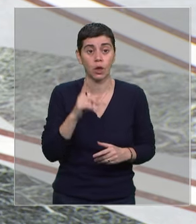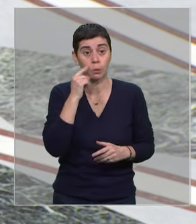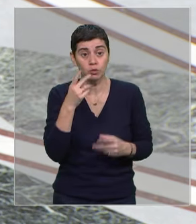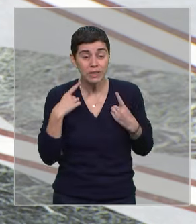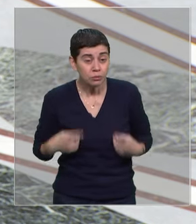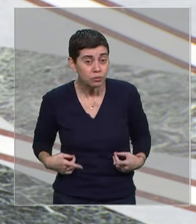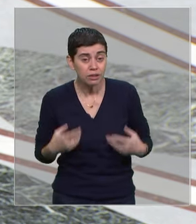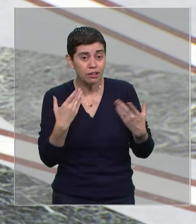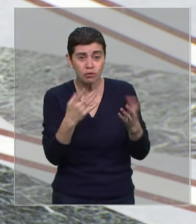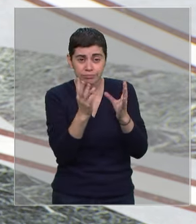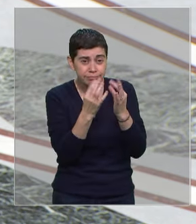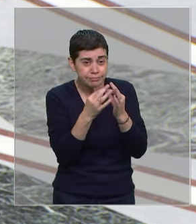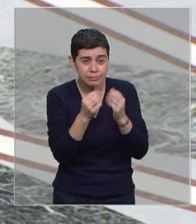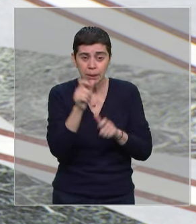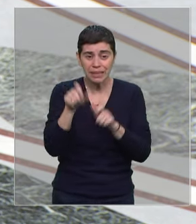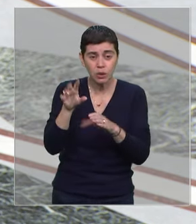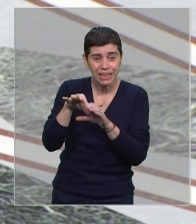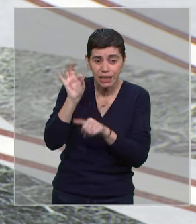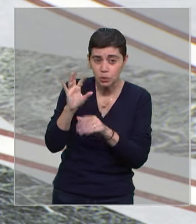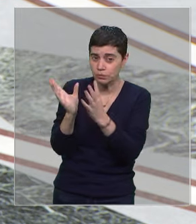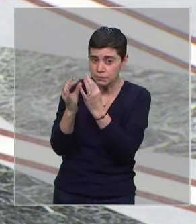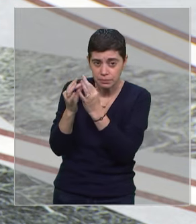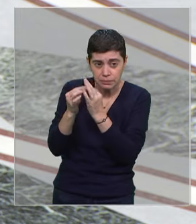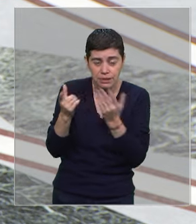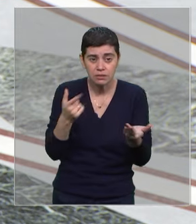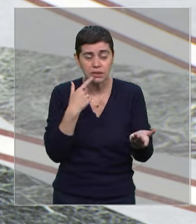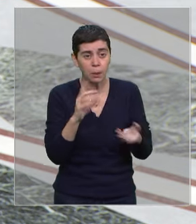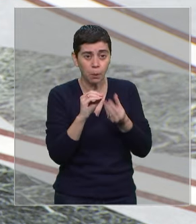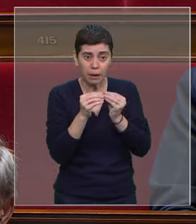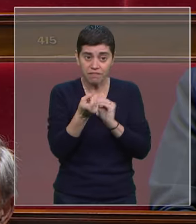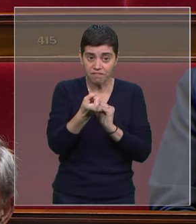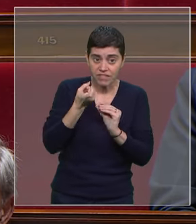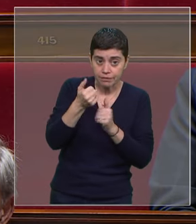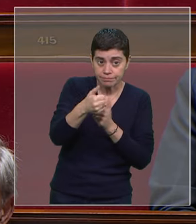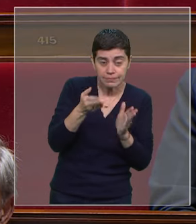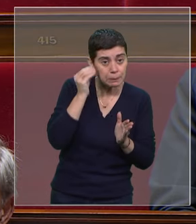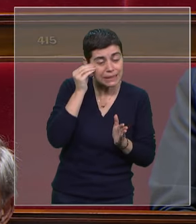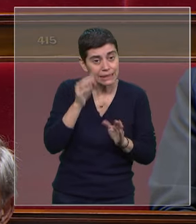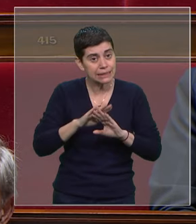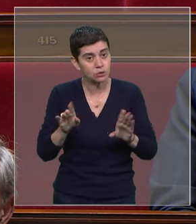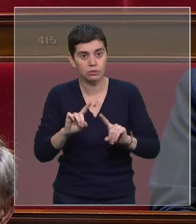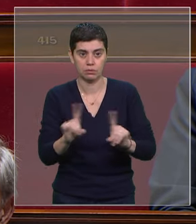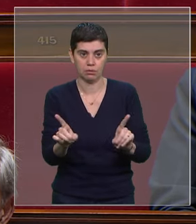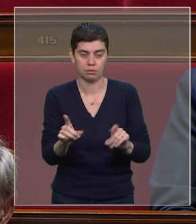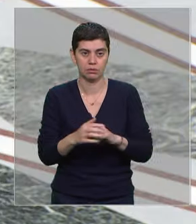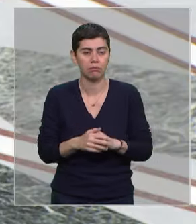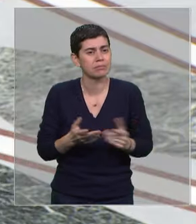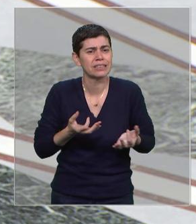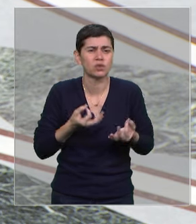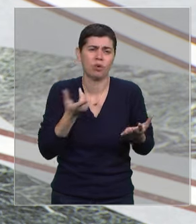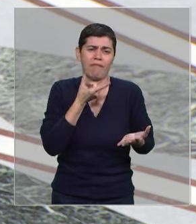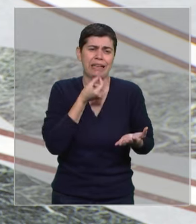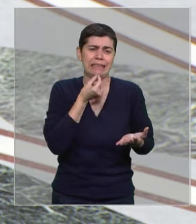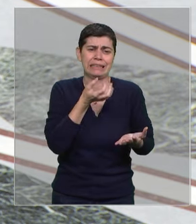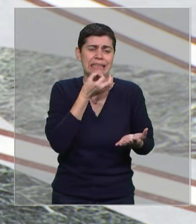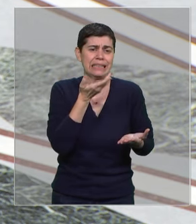ce que décrivent les élus locaux, ça n'est pas une question que psychiatrique. Et dans tout ce que vous avez évoqué, justement, il est pour moi trop facile de